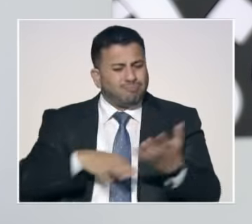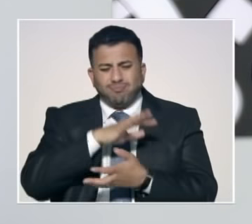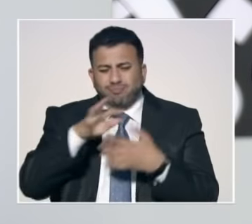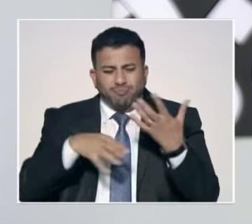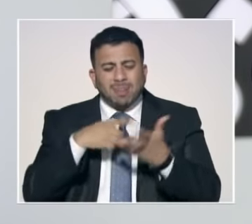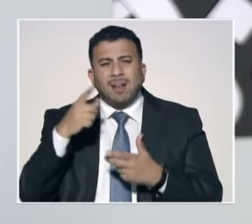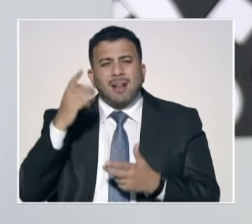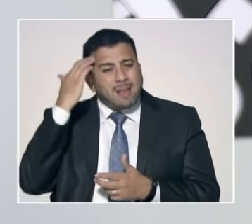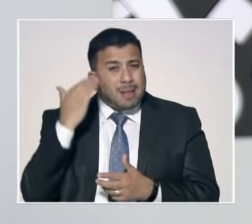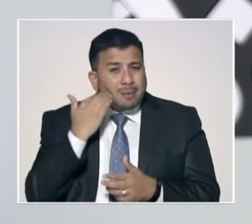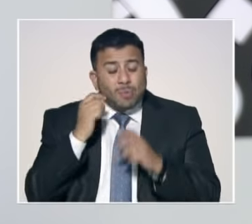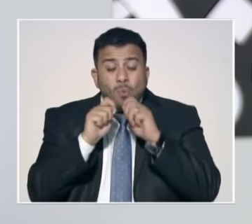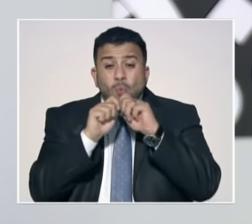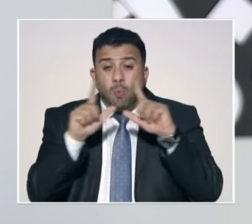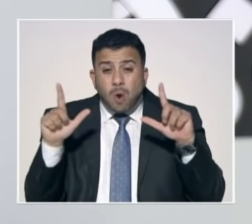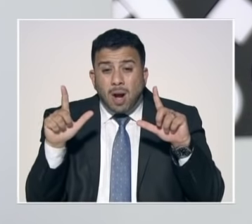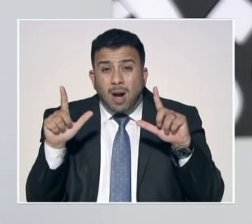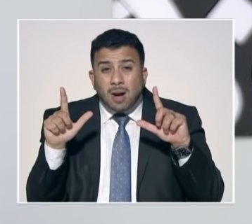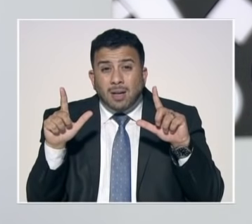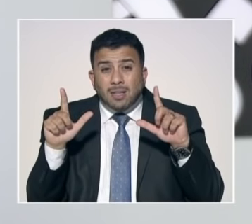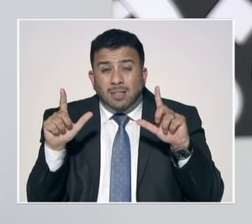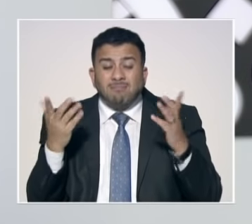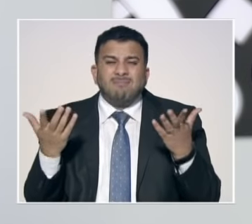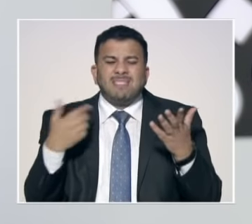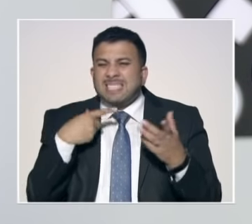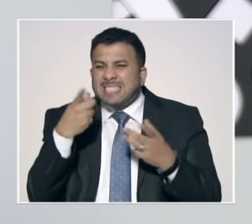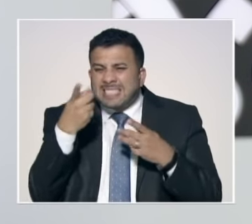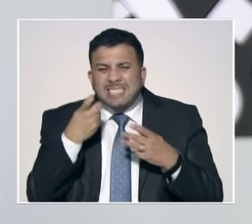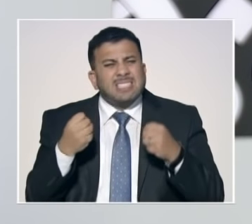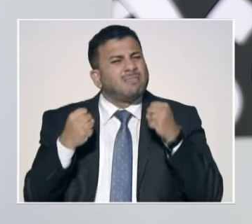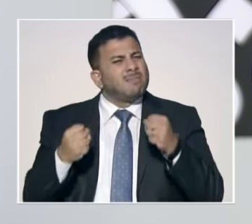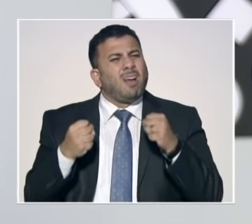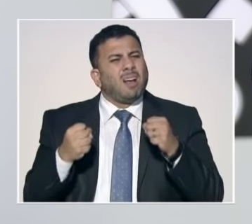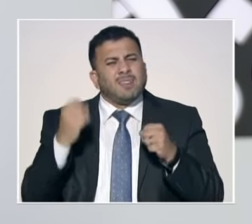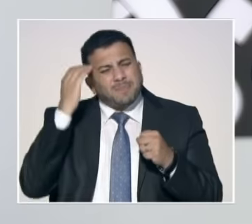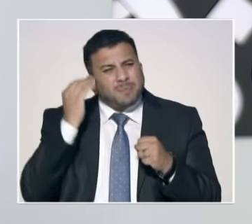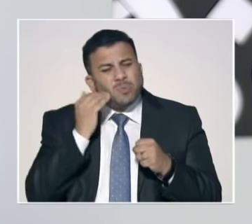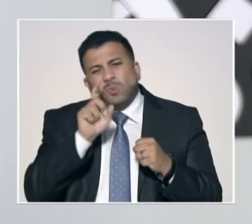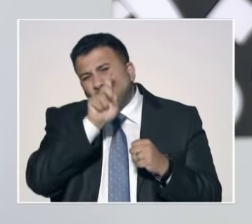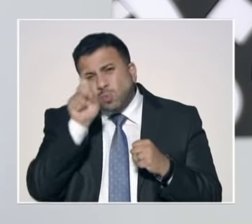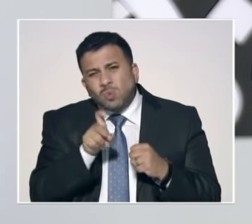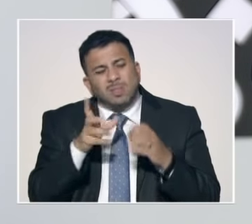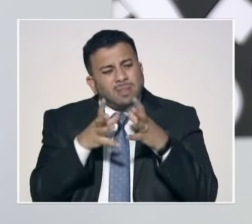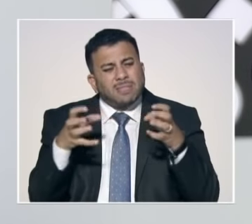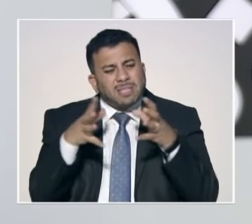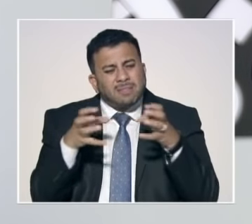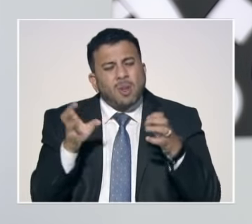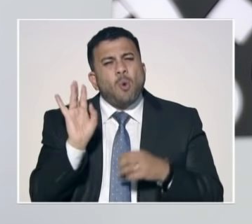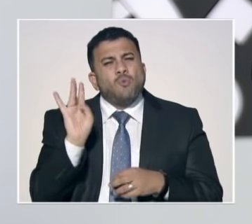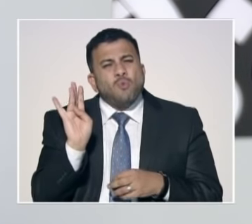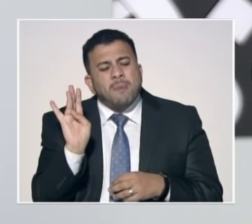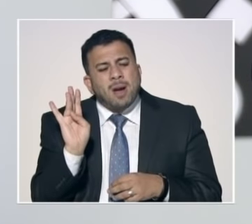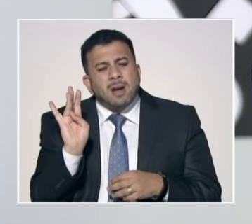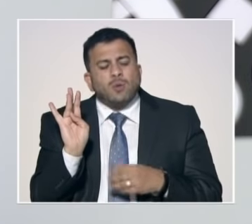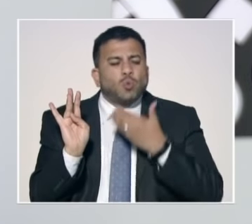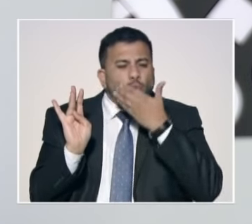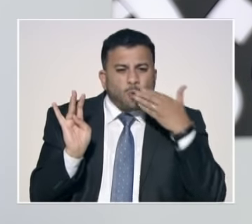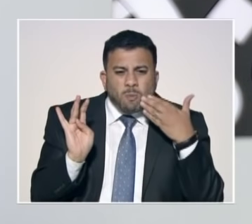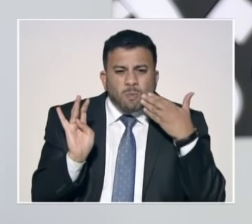سؤالين على بعض، لكن أسأل الله أن يعينني أن أفصل هذا الأمر. وإذا كانت الأخت أم أنور تحب أنها